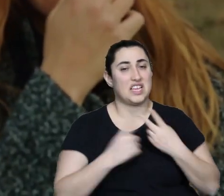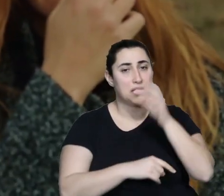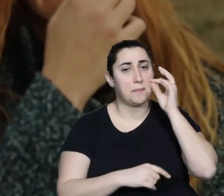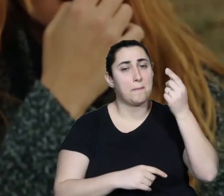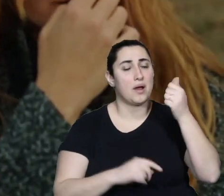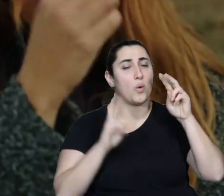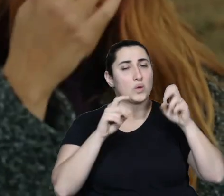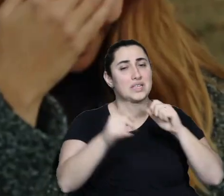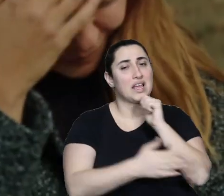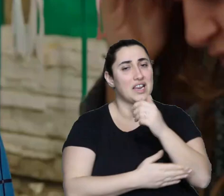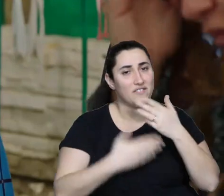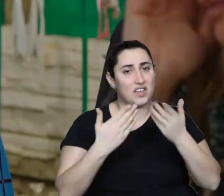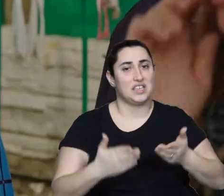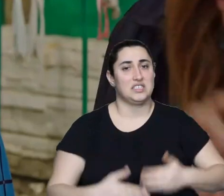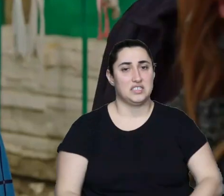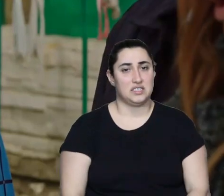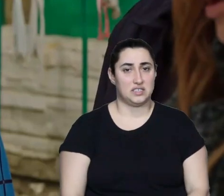Yaşar Bey para konusunda size yardımcı olur.